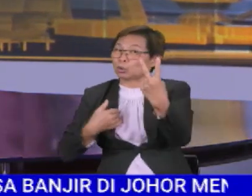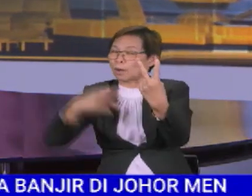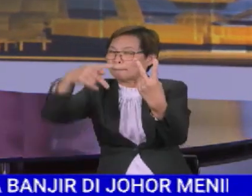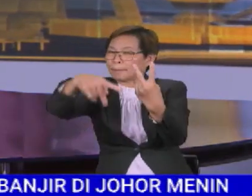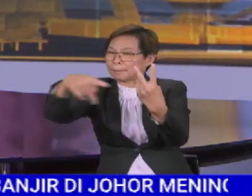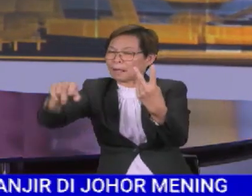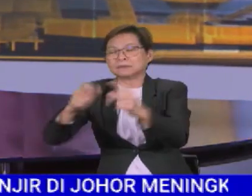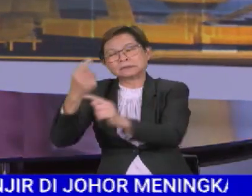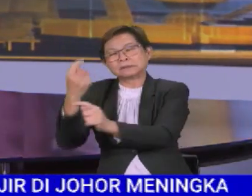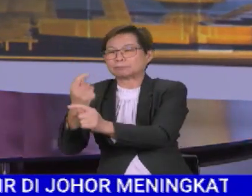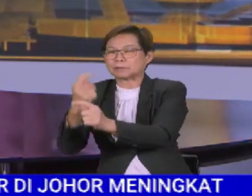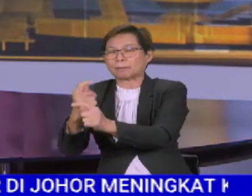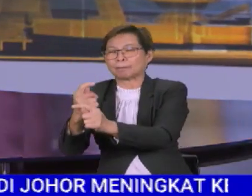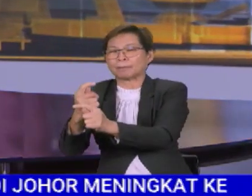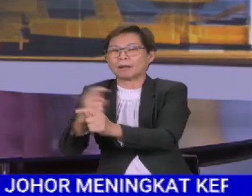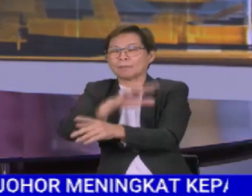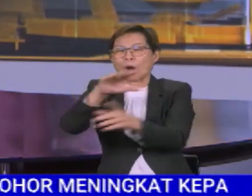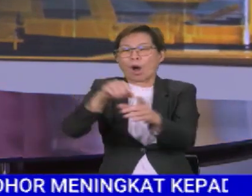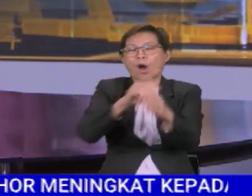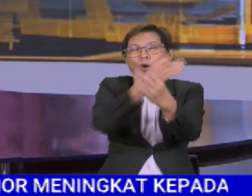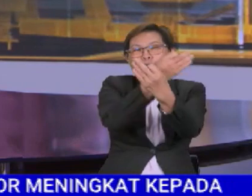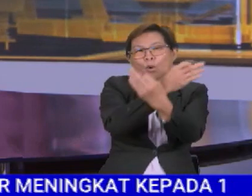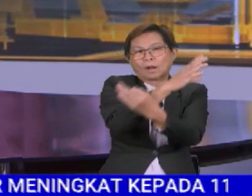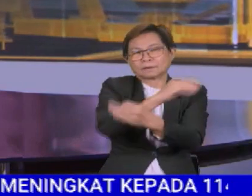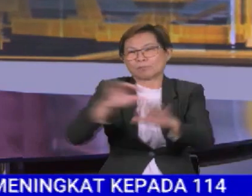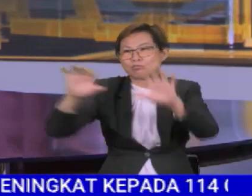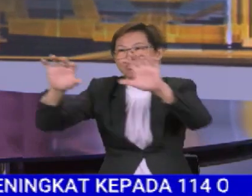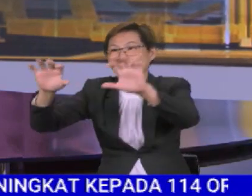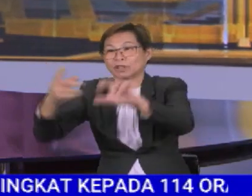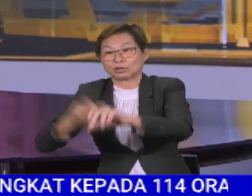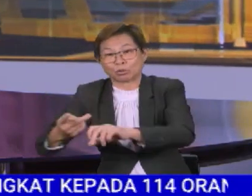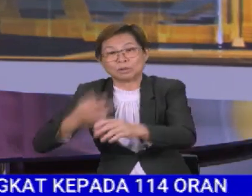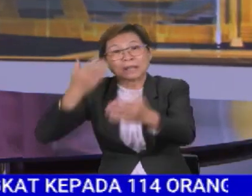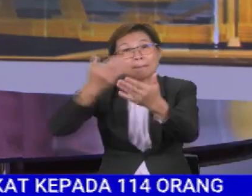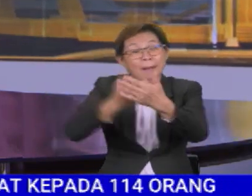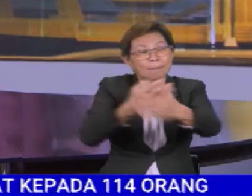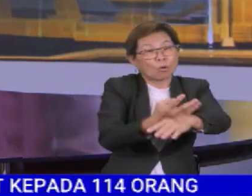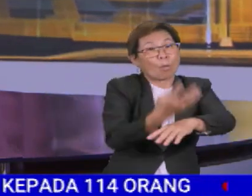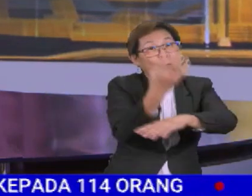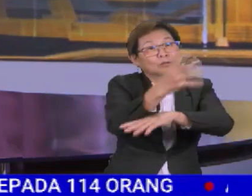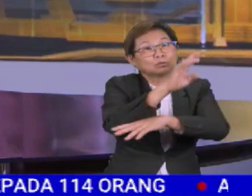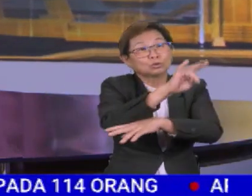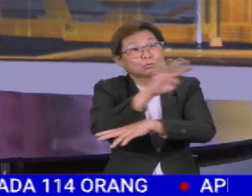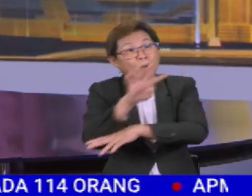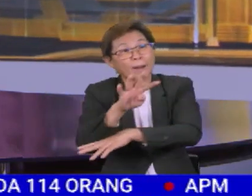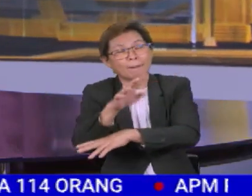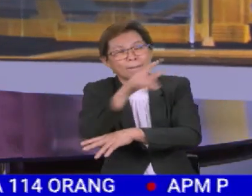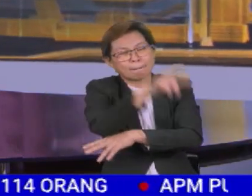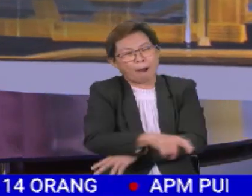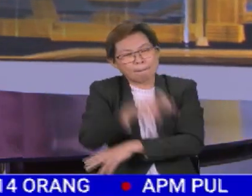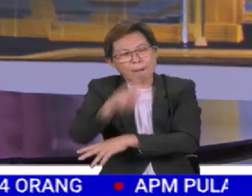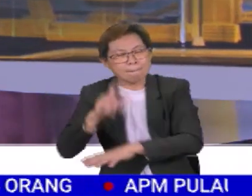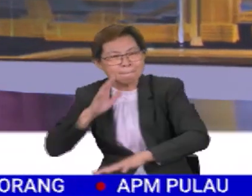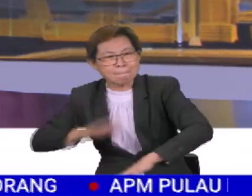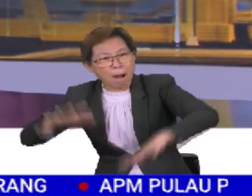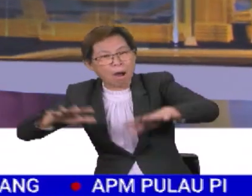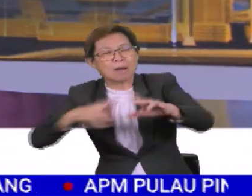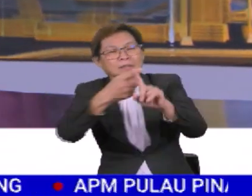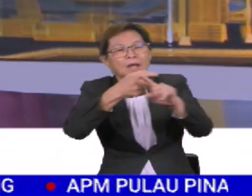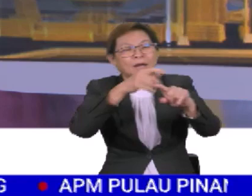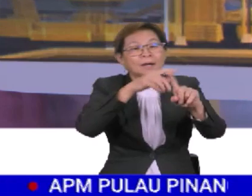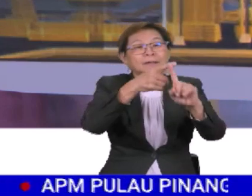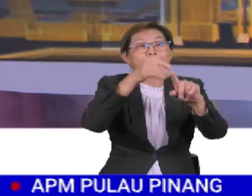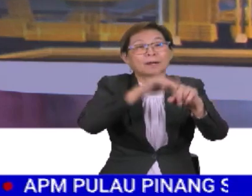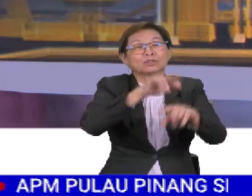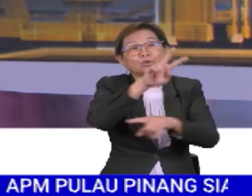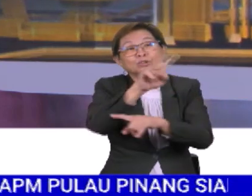PPS ke kalbu operasi melibatkan daerah keluang dan pontian sehingga Pak petang tadi selama 74 penduduk daripada 21 keluarga